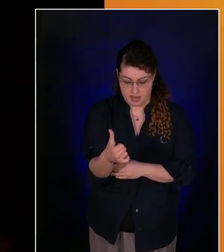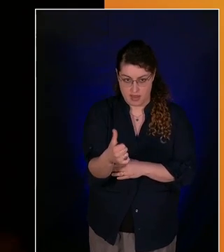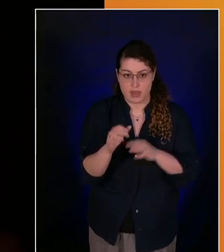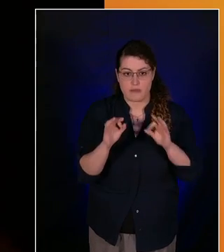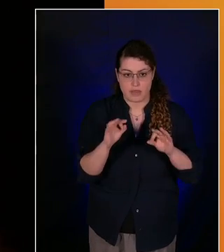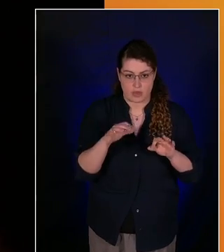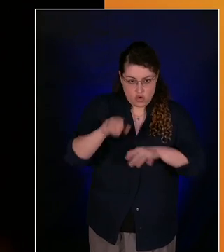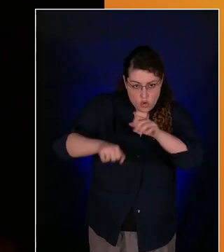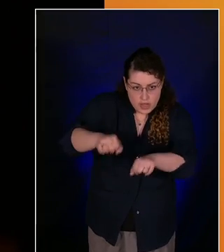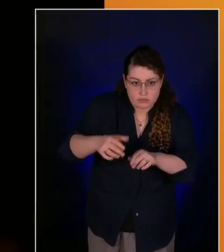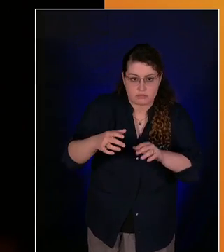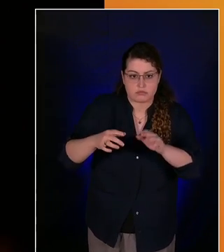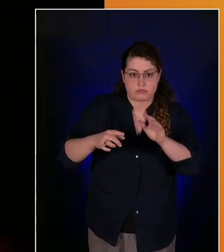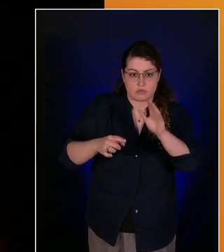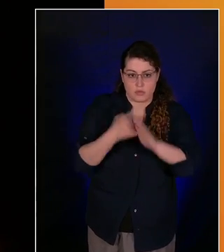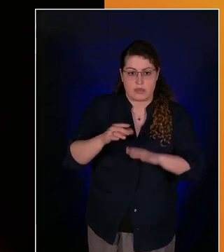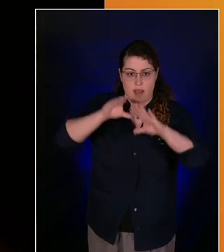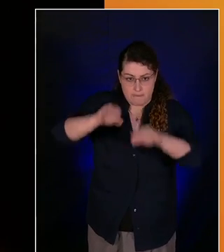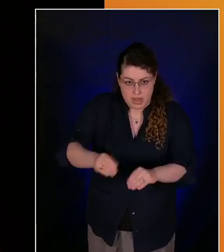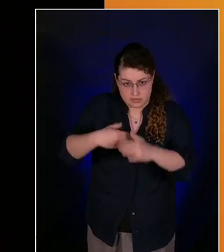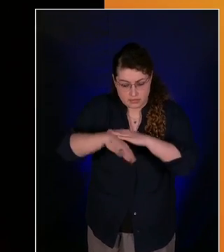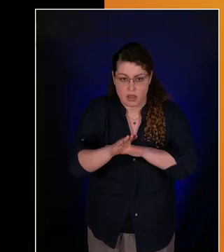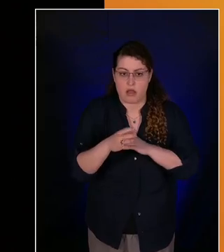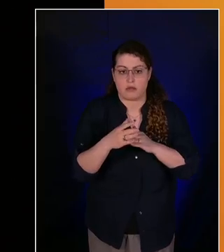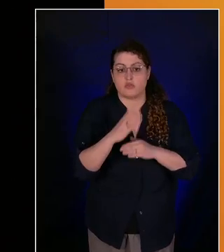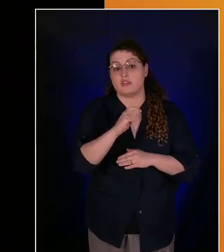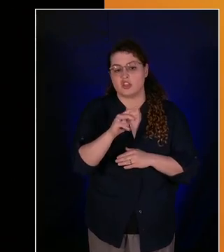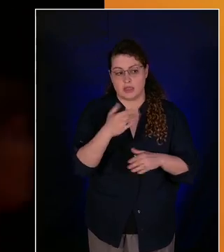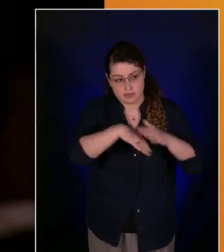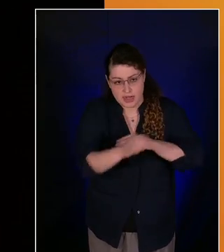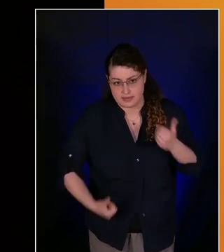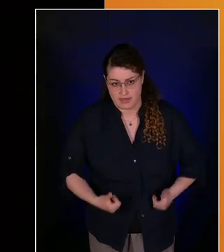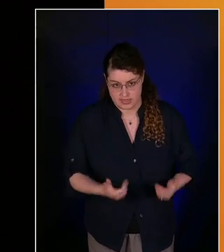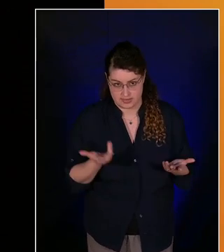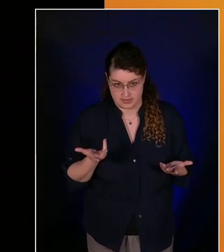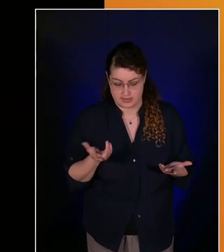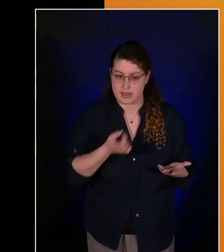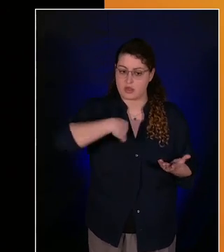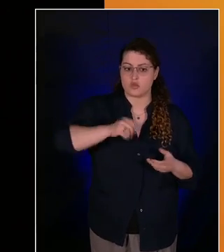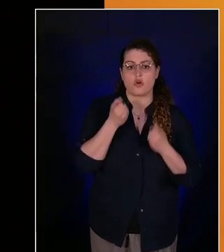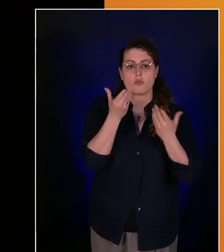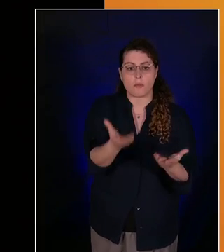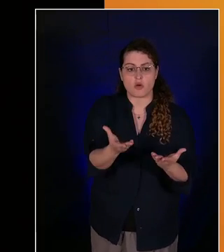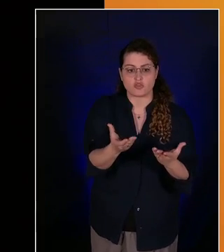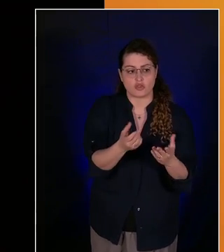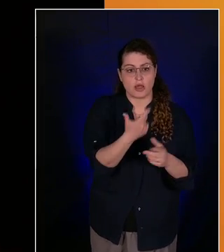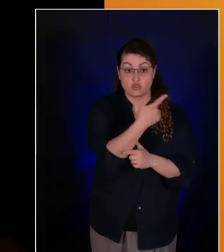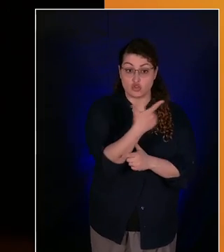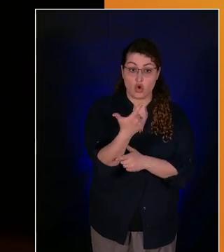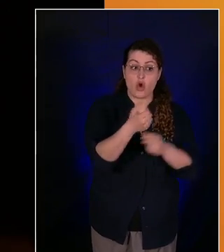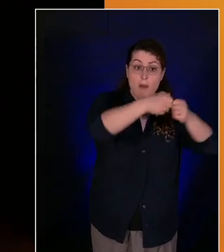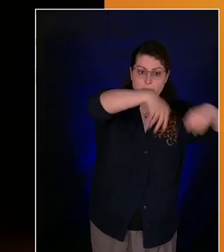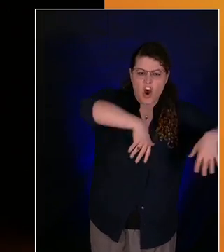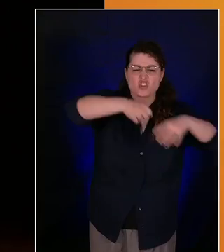conquête la mise en place de CHSCT dans les entreprises et services on avait proposé un amendement d'ajouter dans les branches aussi dans deux branches en tout cas